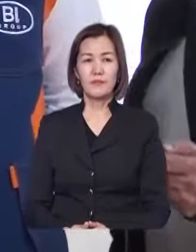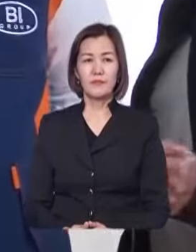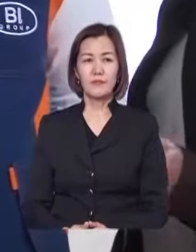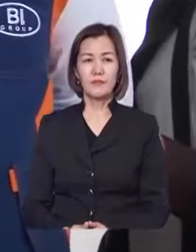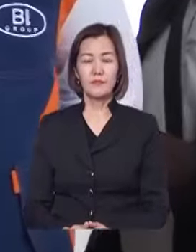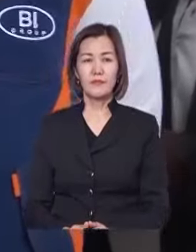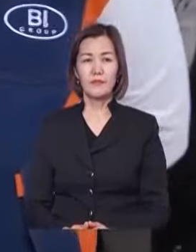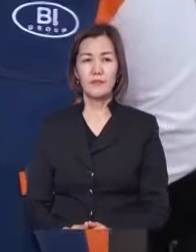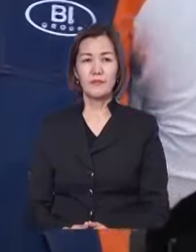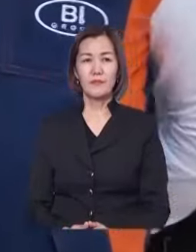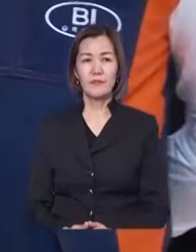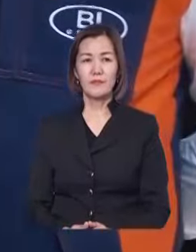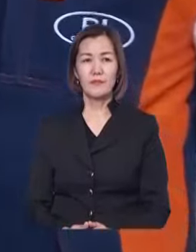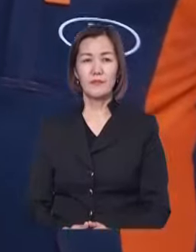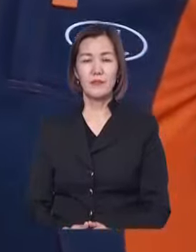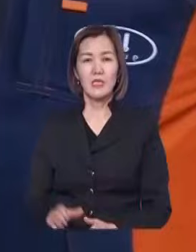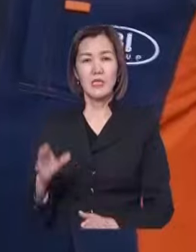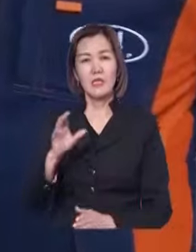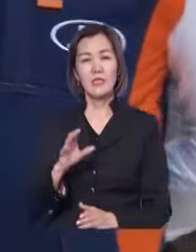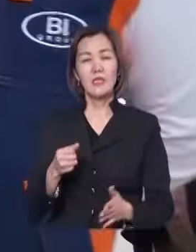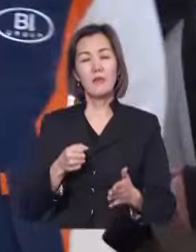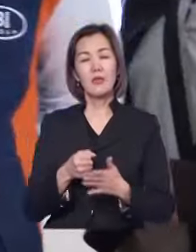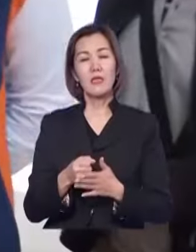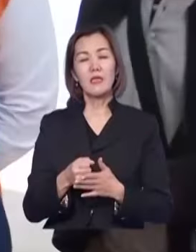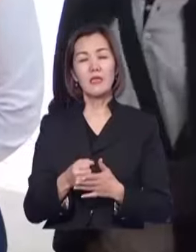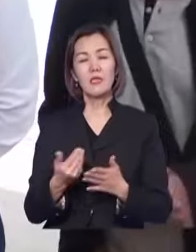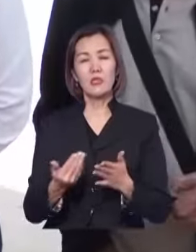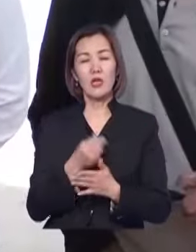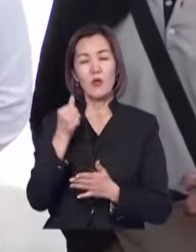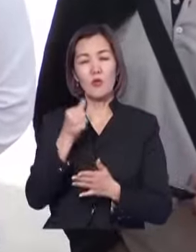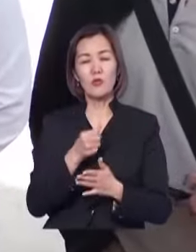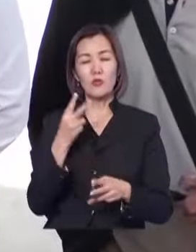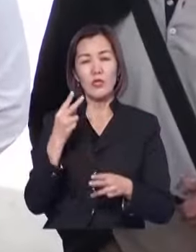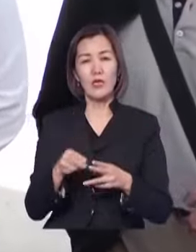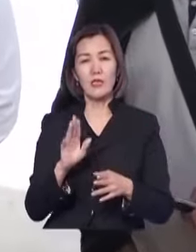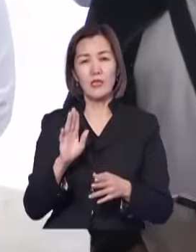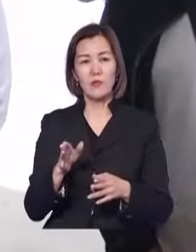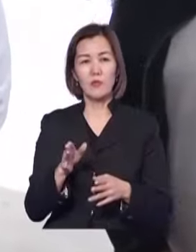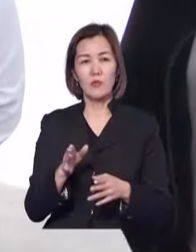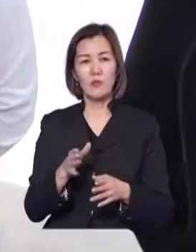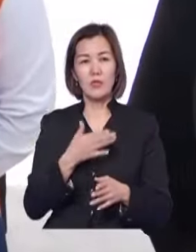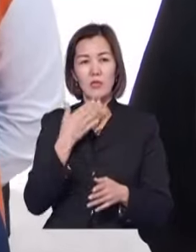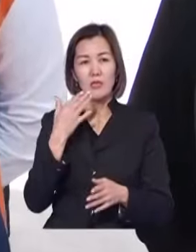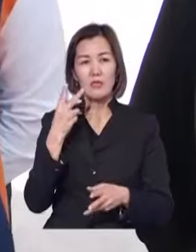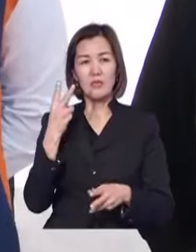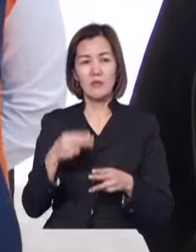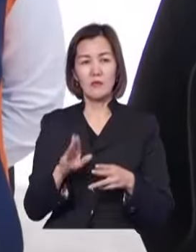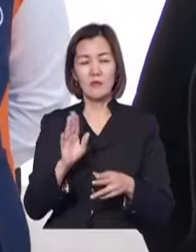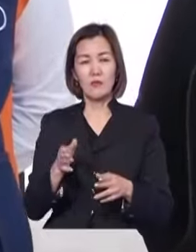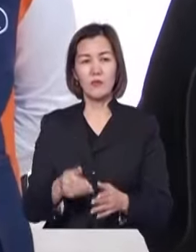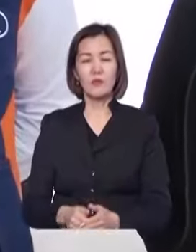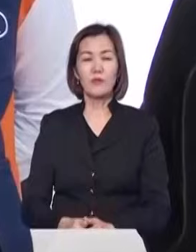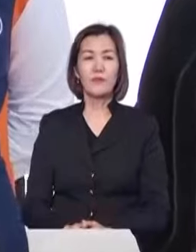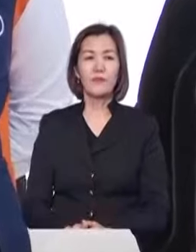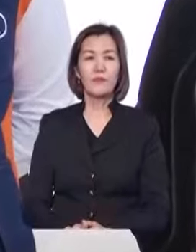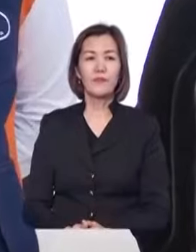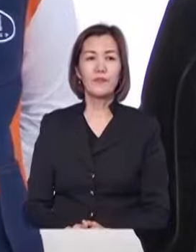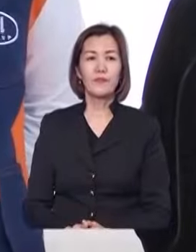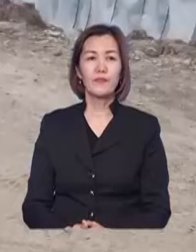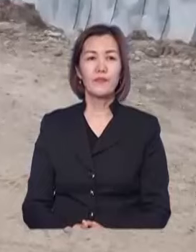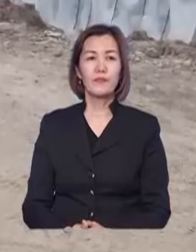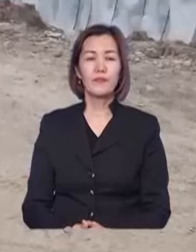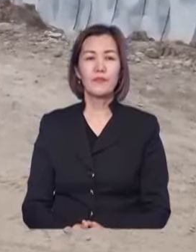Также параллельно ведутся у нас с образованием, сейчас директора назначит, и летом хотим завершить ее до конца